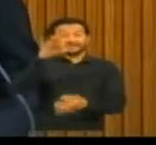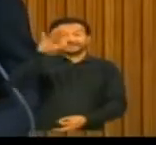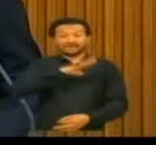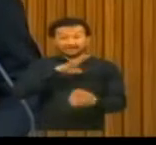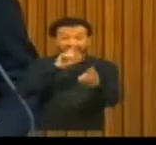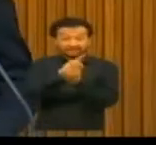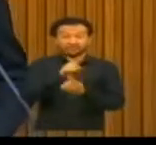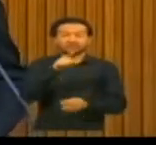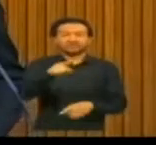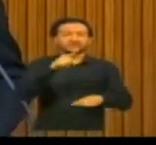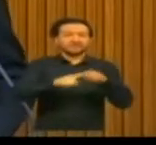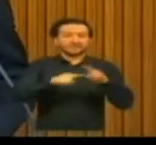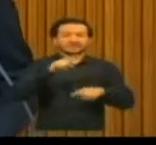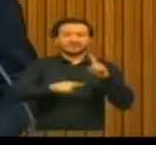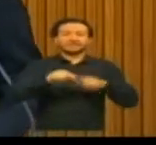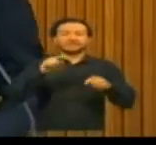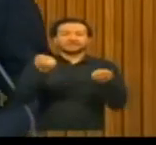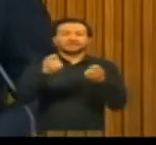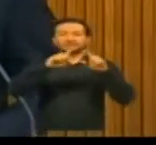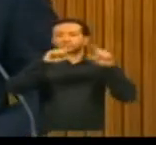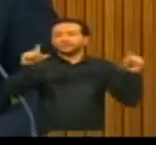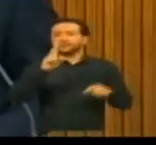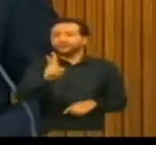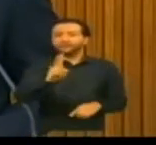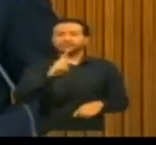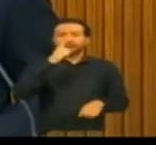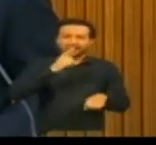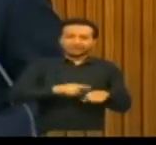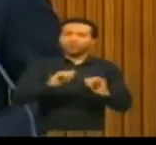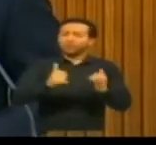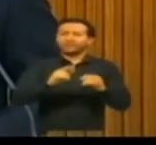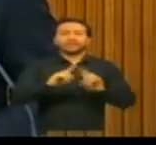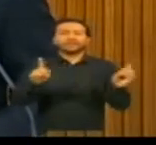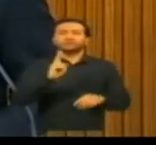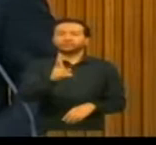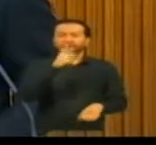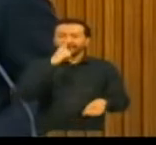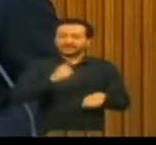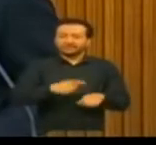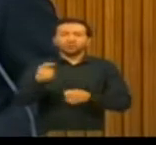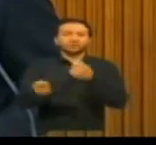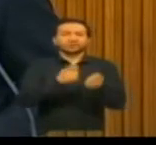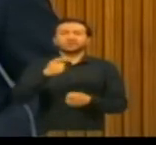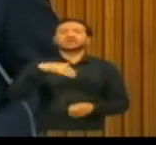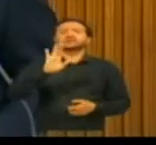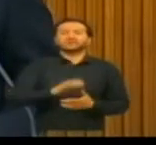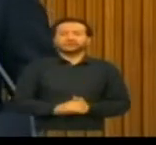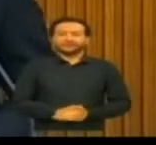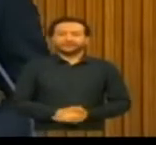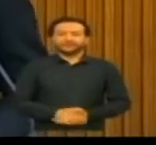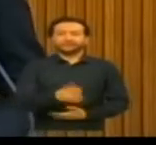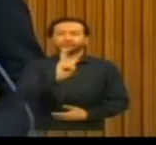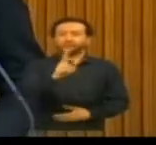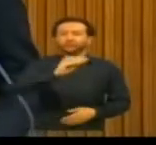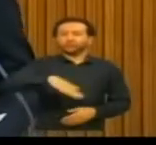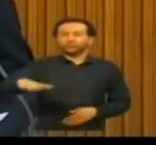karşımızda, siyaset kurumunun görevi onun inancıyla oynamak değildir. Onun inancıyla uğraşmak değildir. Onun